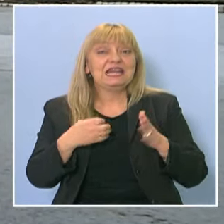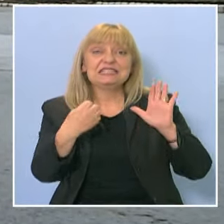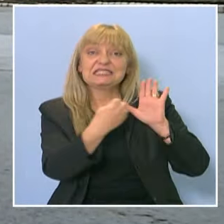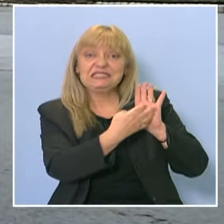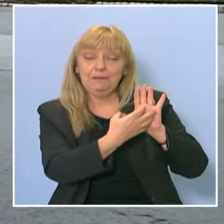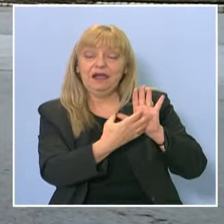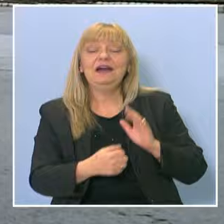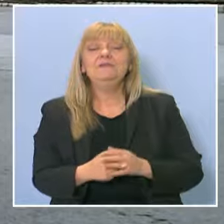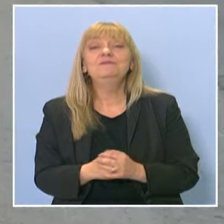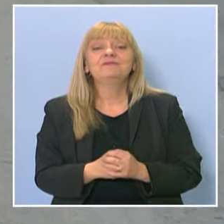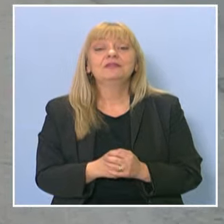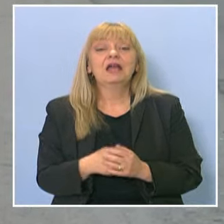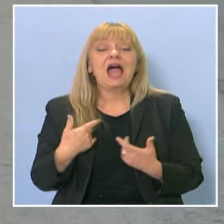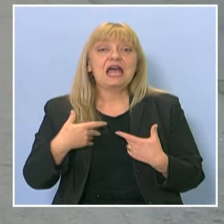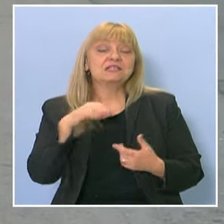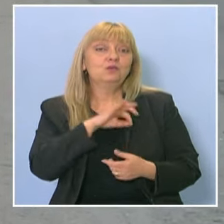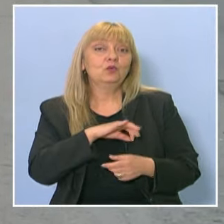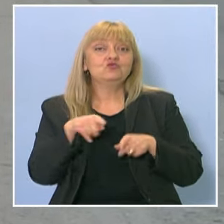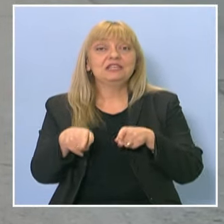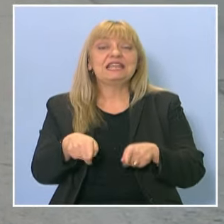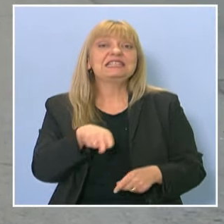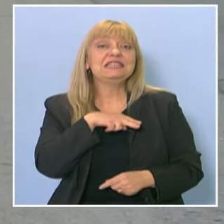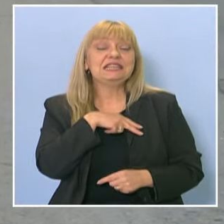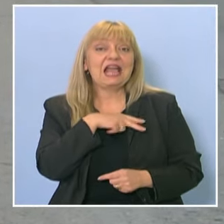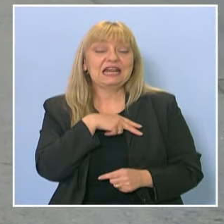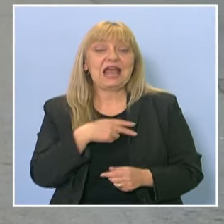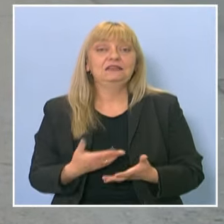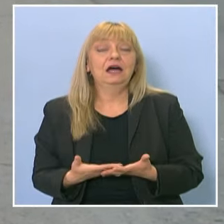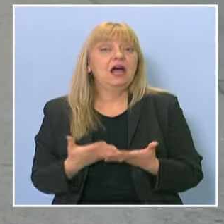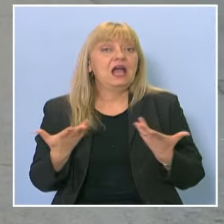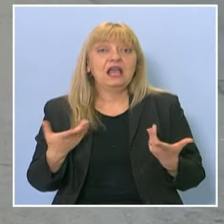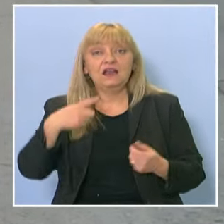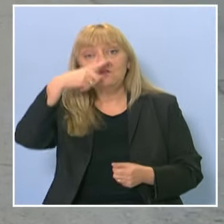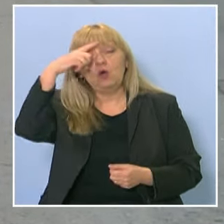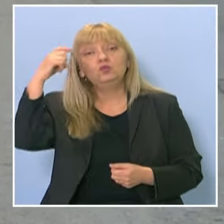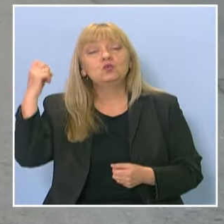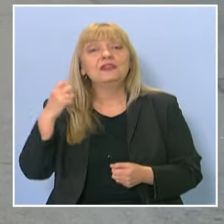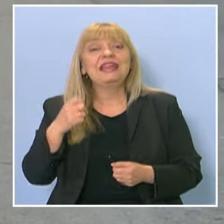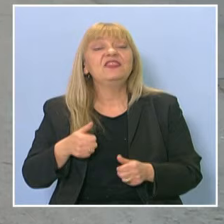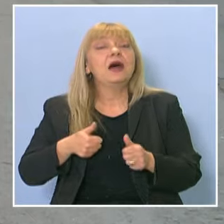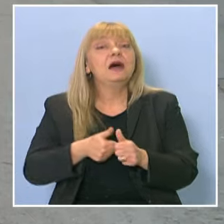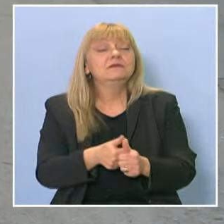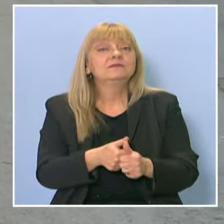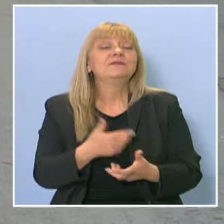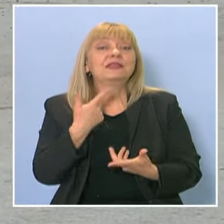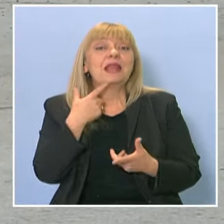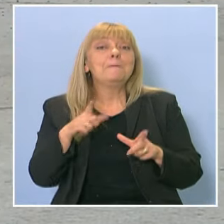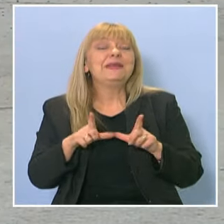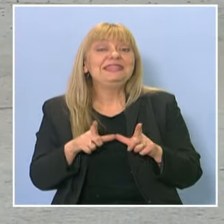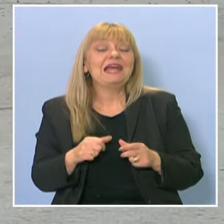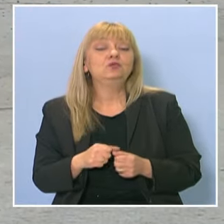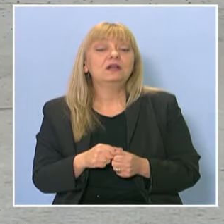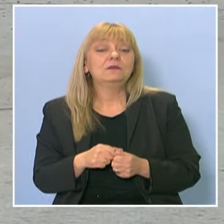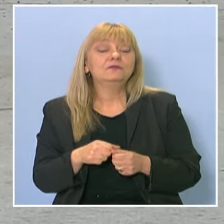описанието, получих тази награда. А иначе какво е труда на медиатора? Труда на медиатора